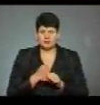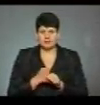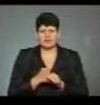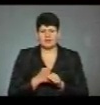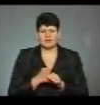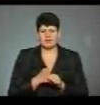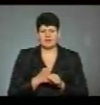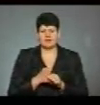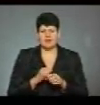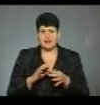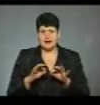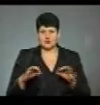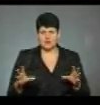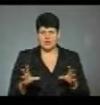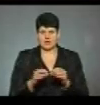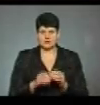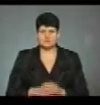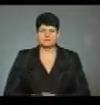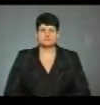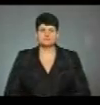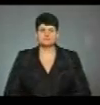символічний ланцюг єдності.